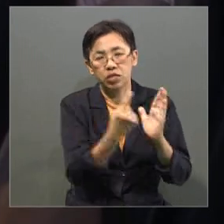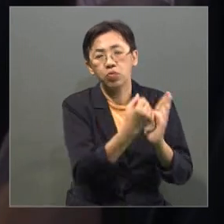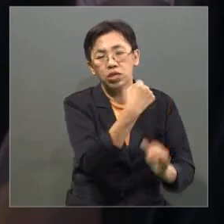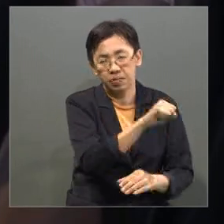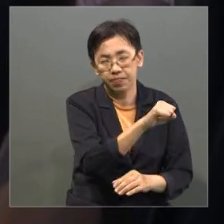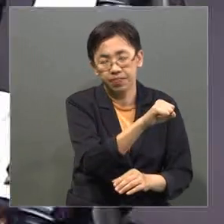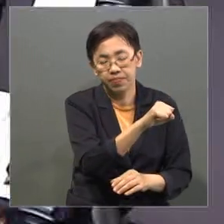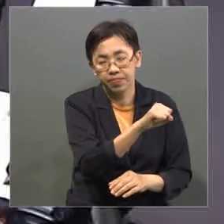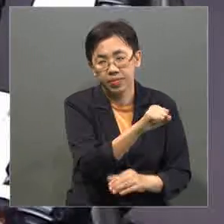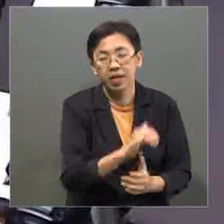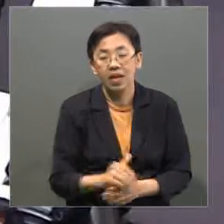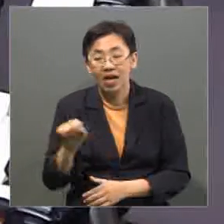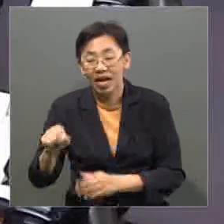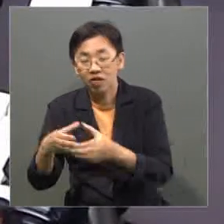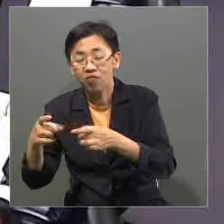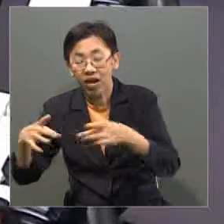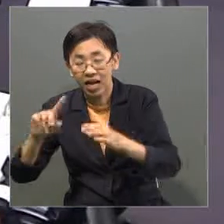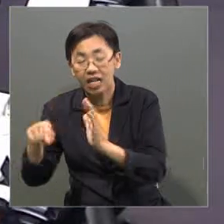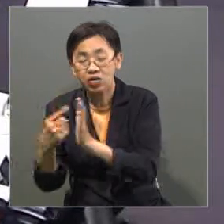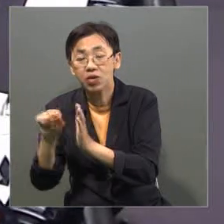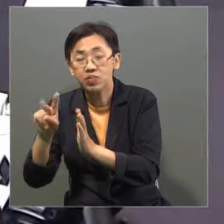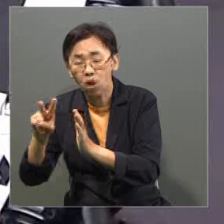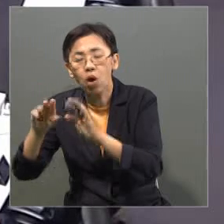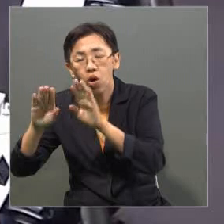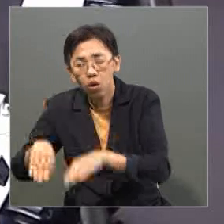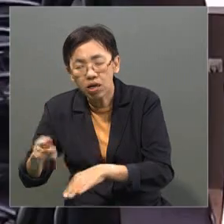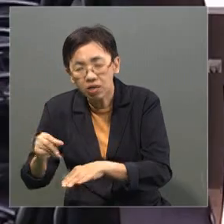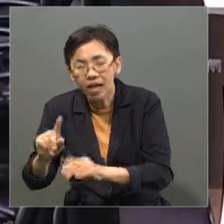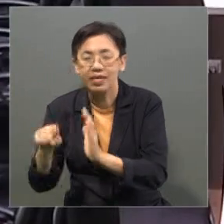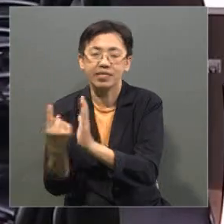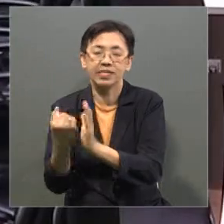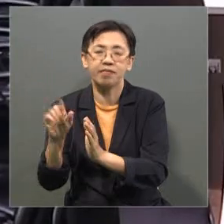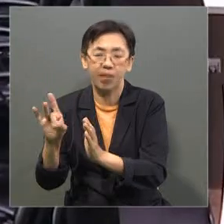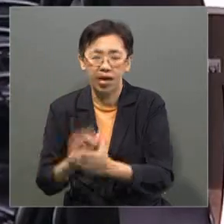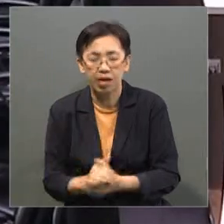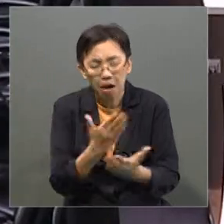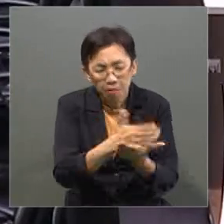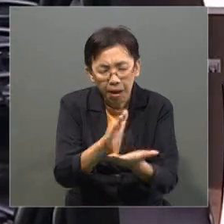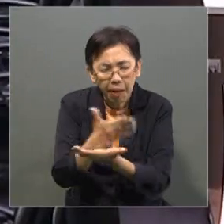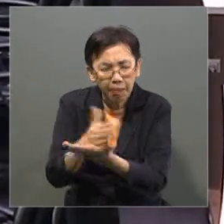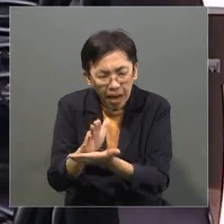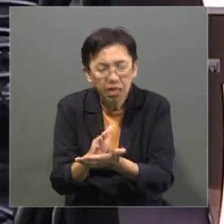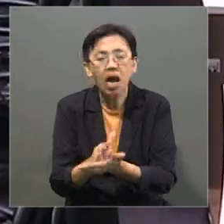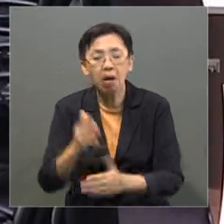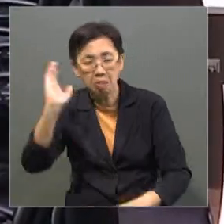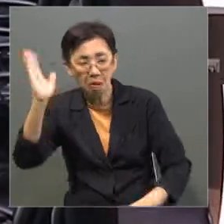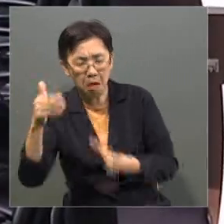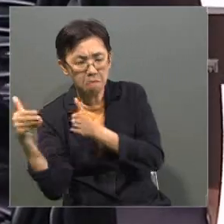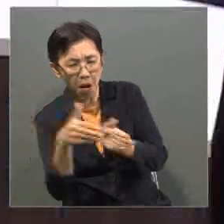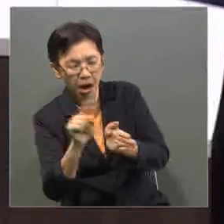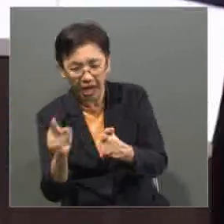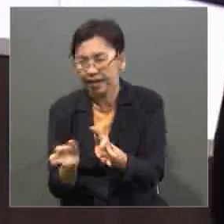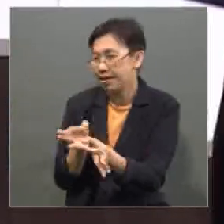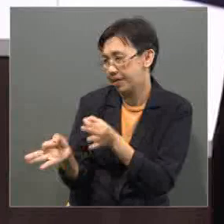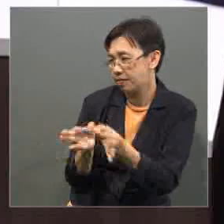ากฝ่ายค้านจาก22ชั่วโมงนะครับเหลือ18ชั่วโมงคือมีการลดหลั่นกันไปเพื่อให้ผู้ถูกกล่าวหาเนี่ยได้มีการชี้แจงอีกด้วยซึ่